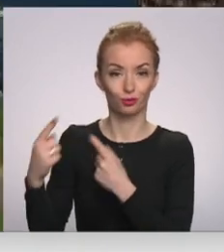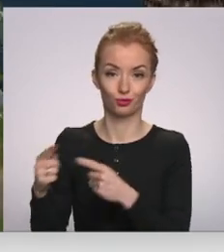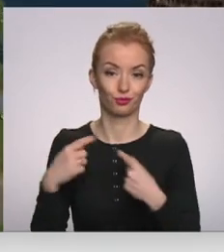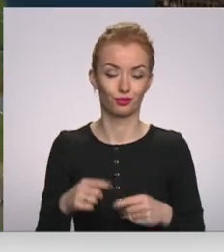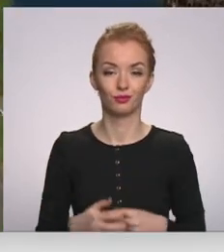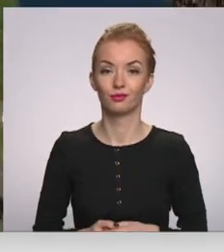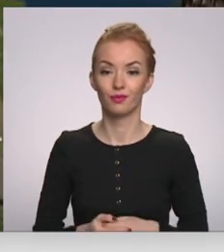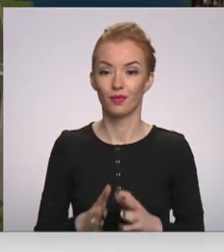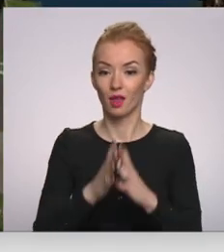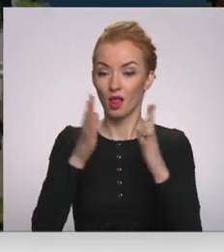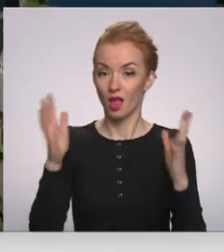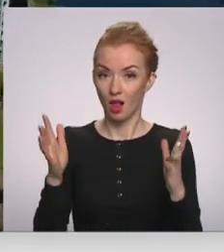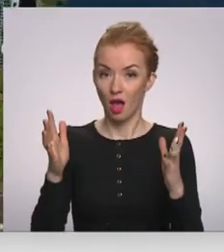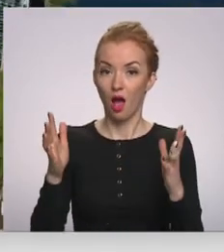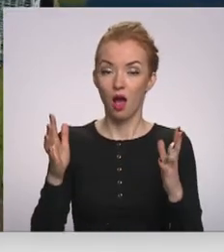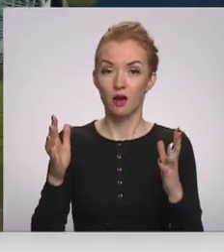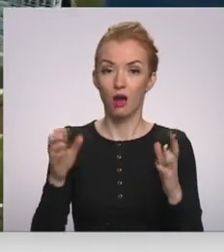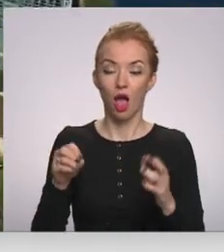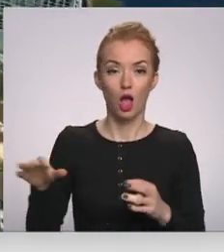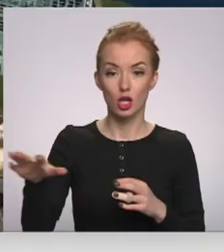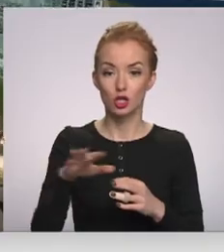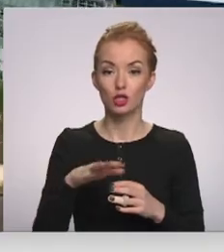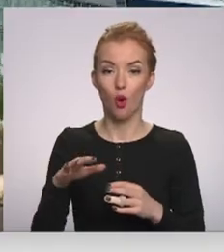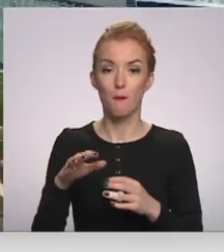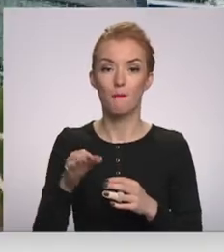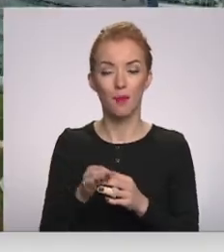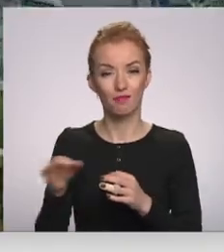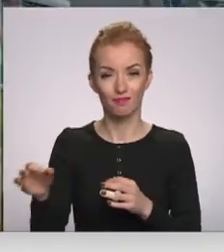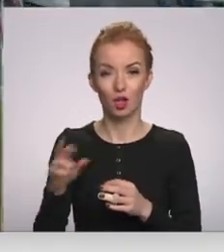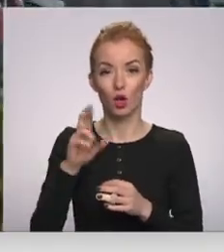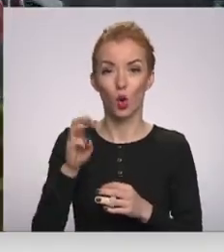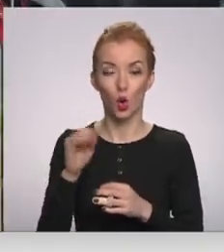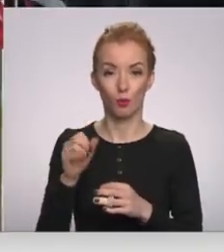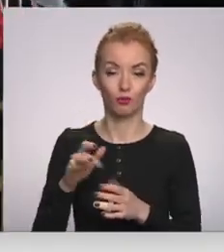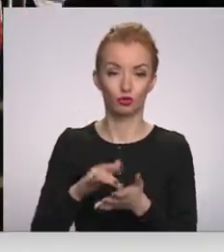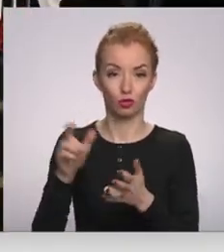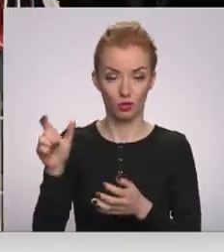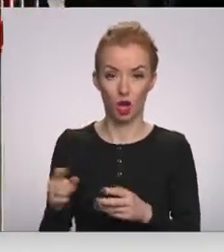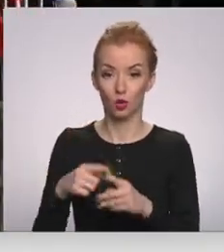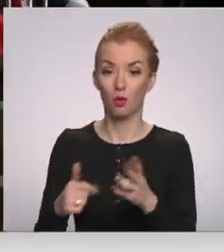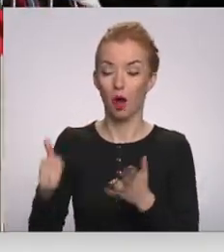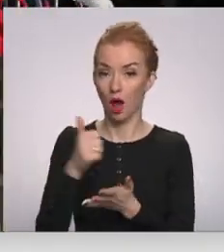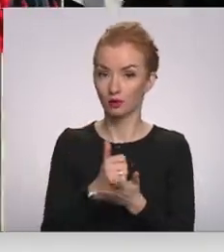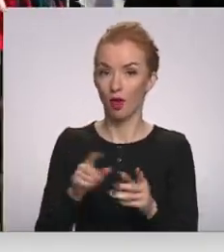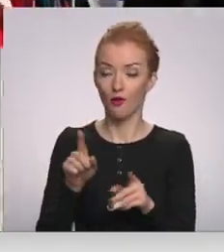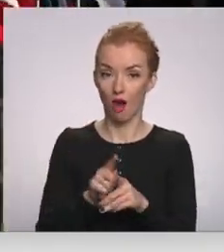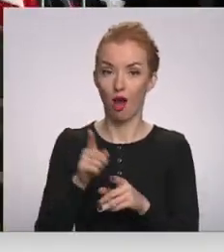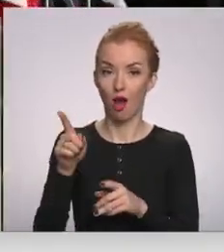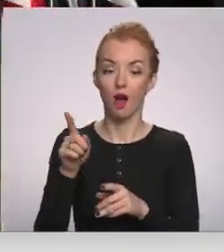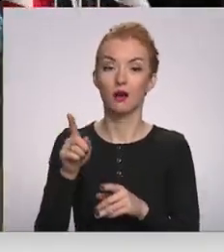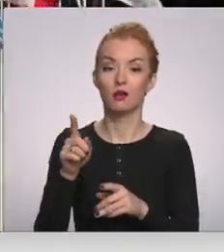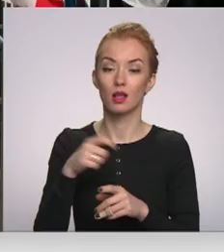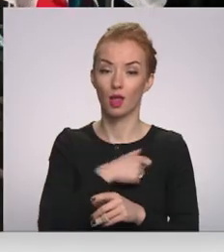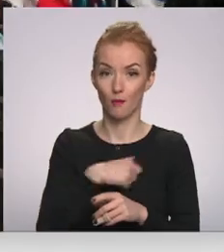mūsējām. Lielākā etniskā minoritāte Eiropā ir Romi. To pārstāv arī Eiropas parlamenta deputāts no Vācijas, Romeo Francis.